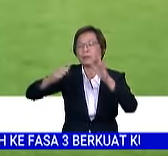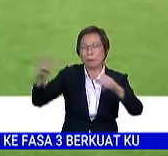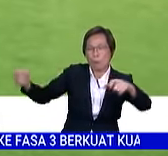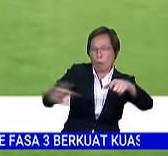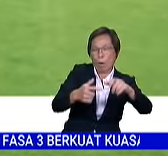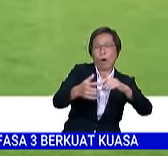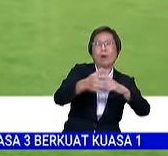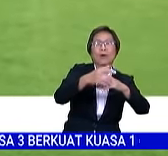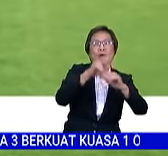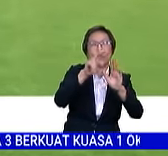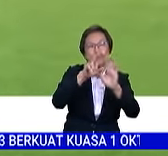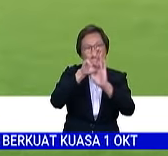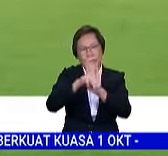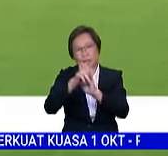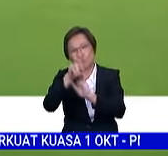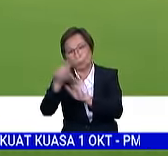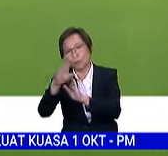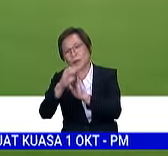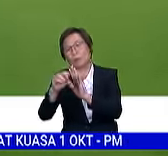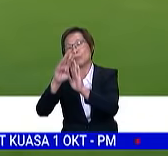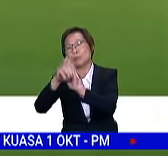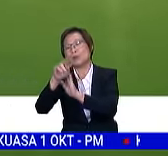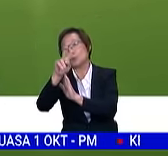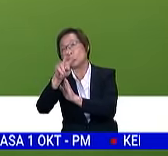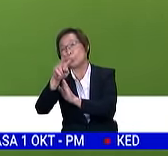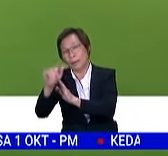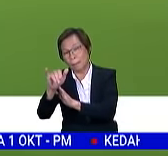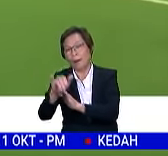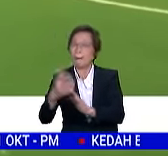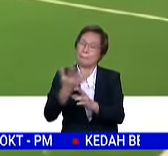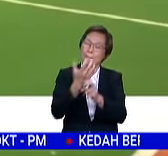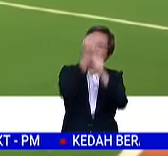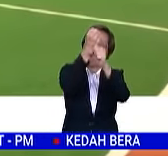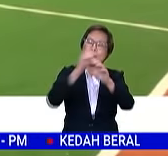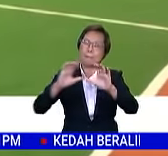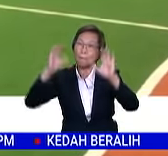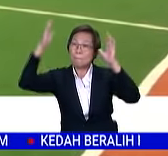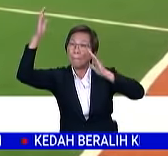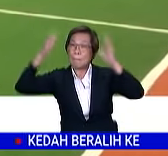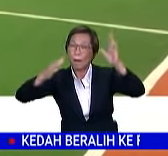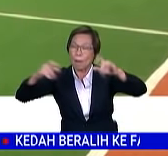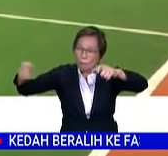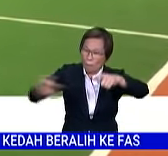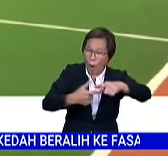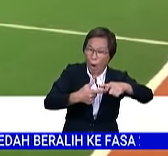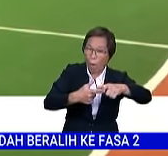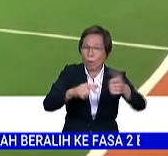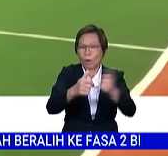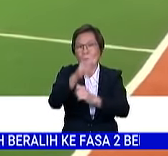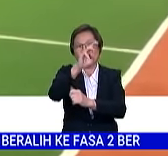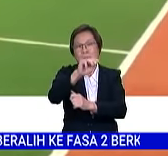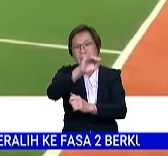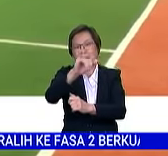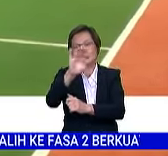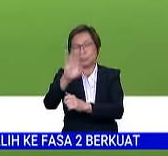minit ke-22 dan 26 sekaligus mendahului perlawanan. Skuad kebangsaan berjaya memecah kebuntuan menerusi gol padang oleh Mohd Najib